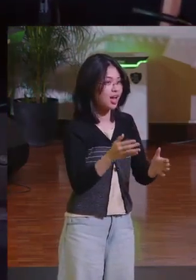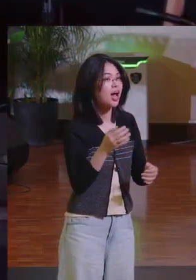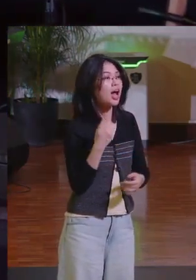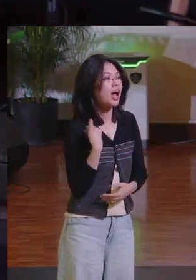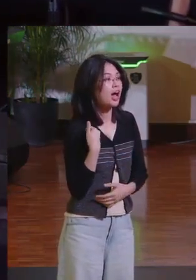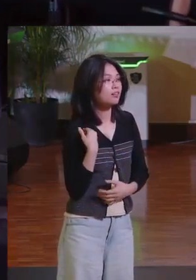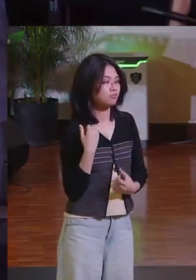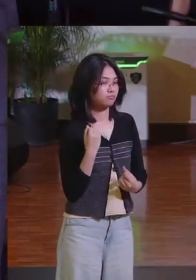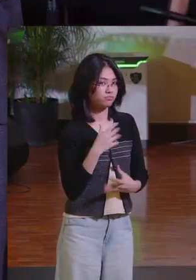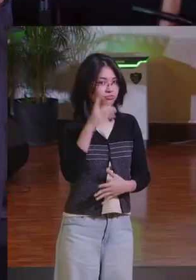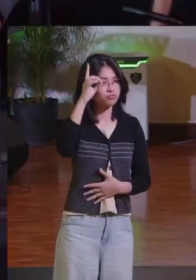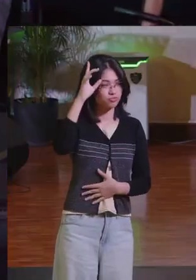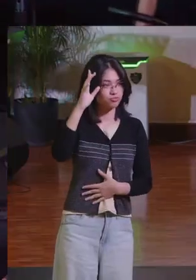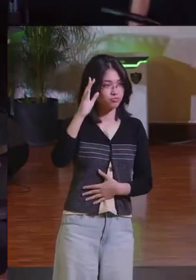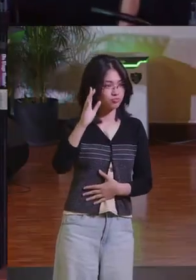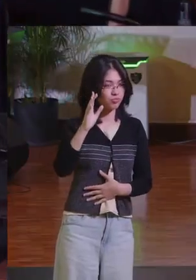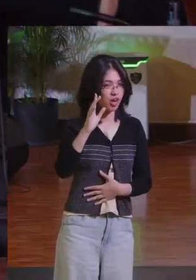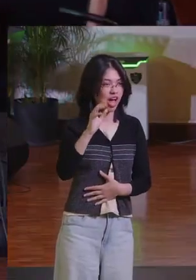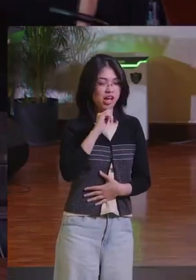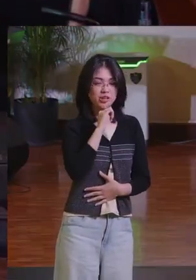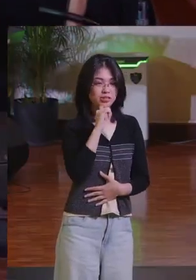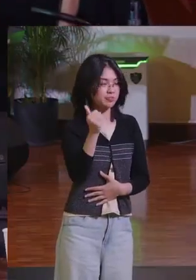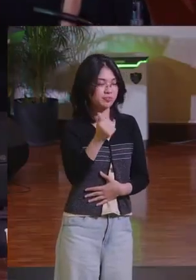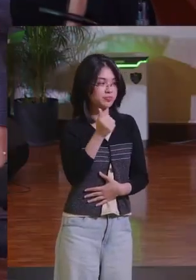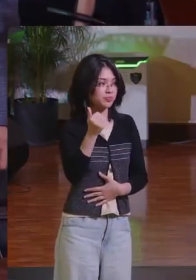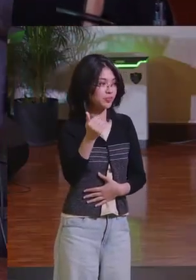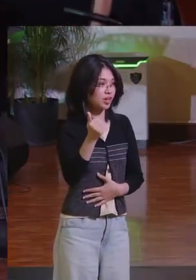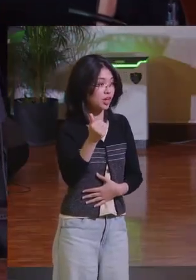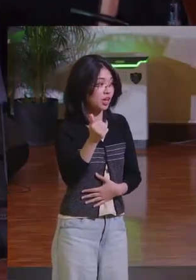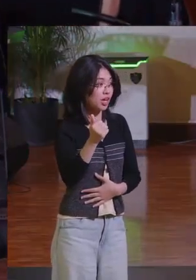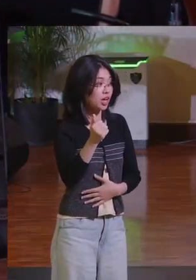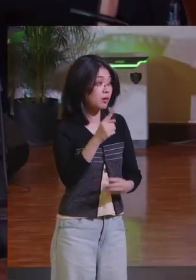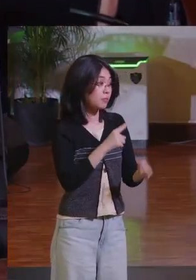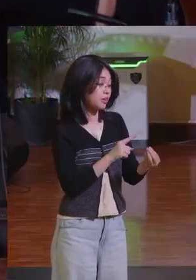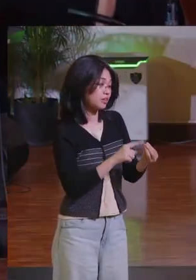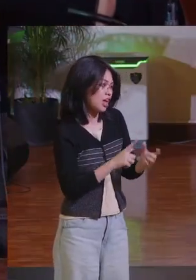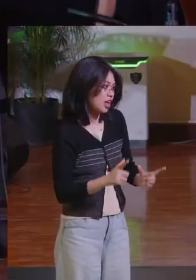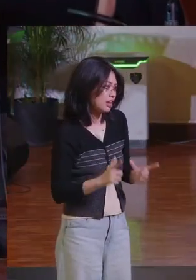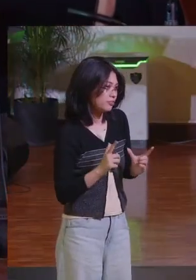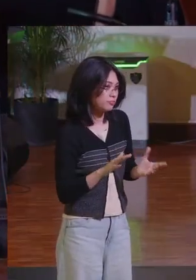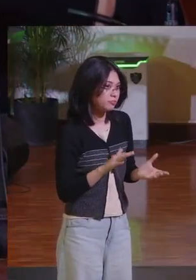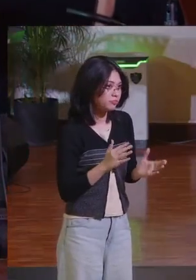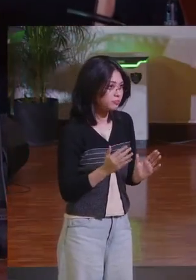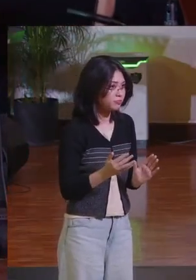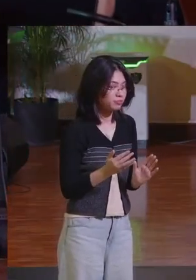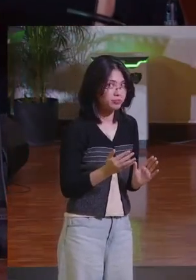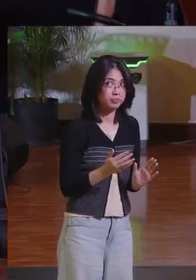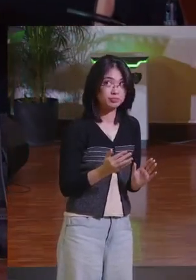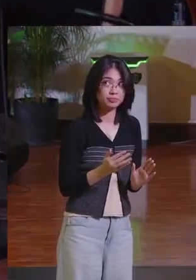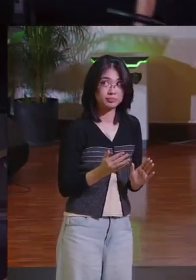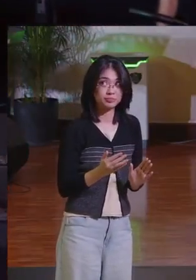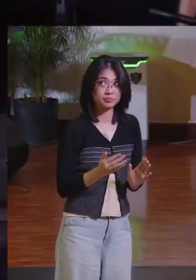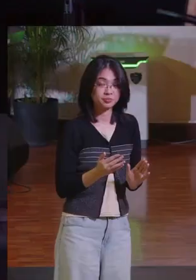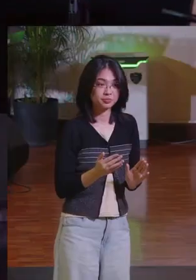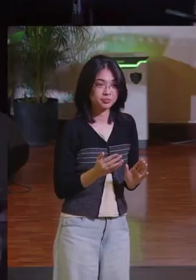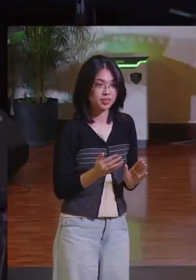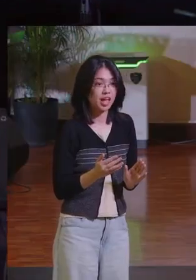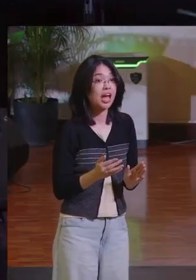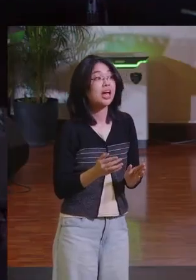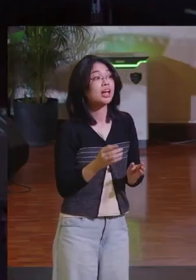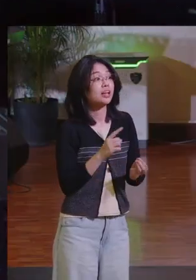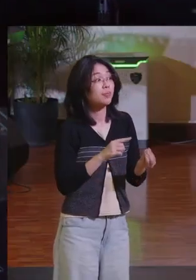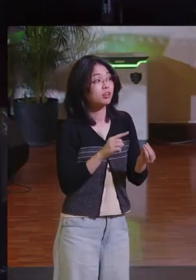sino-sinong counselor. Lalong-lalo na kung tungkol sa life and death ang usapan. Hindi lang life and death and even life after